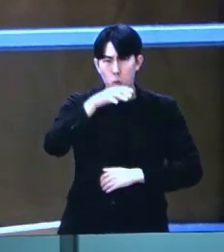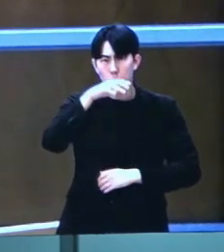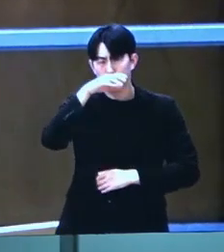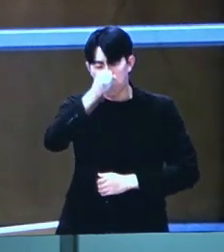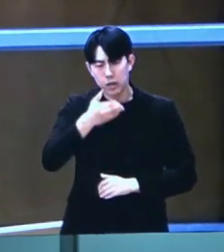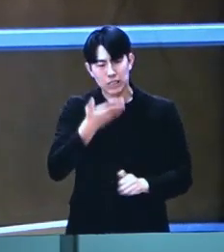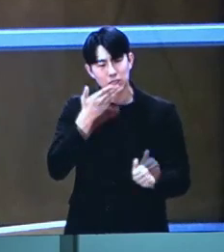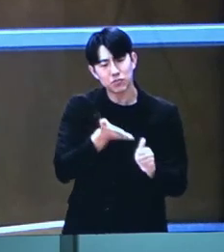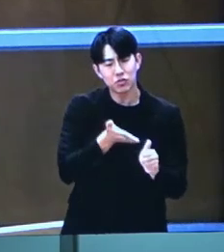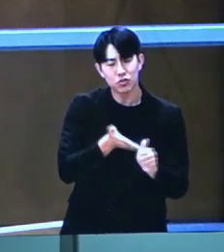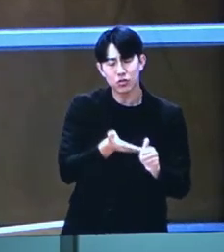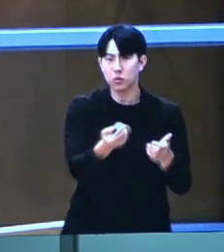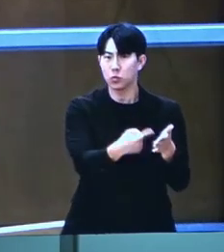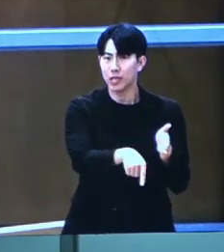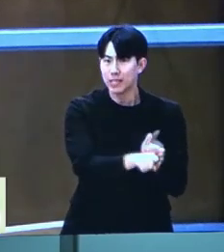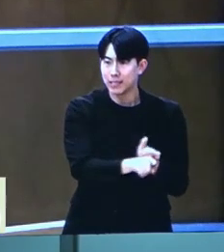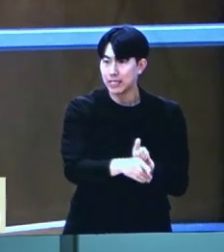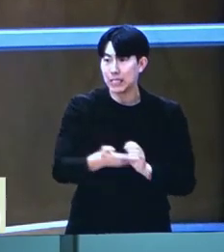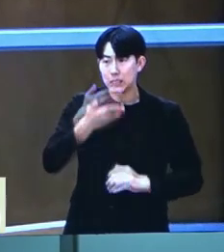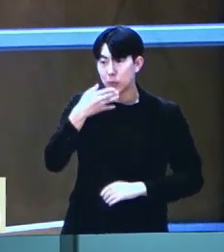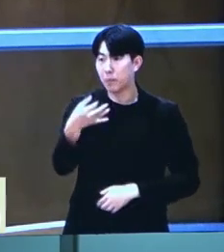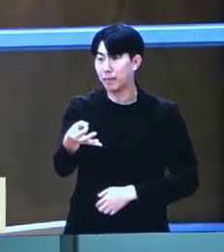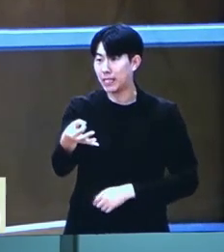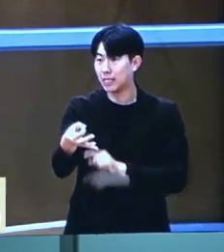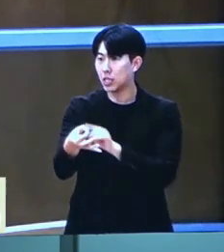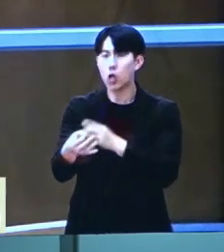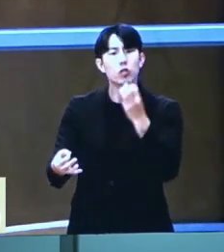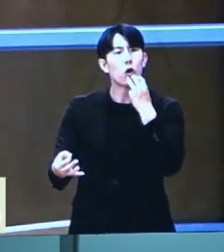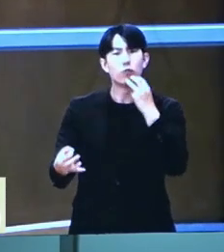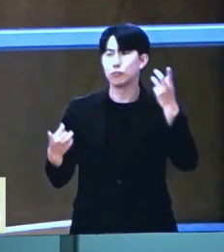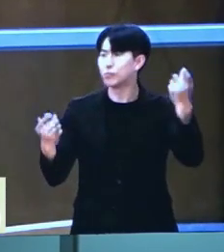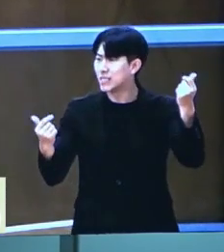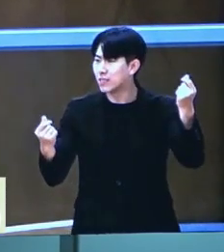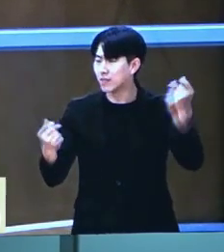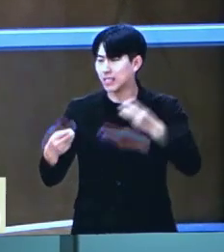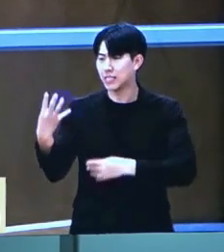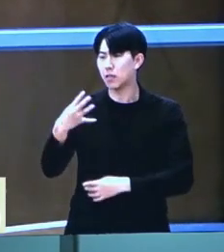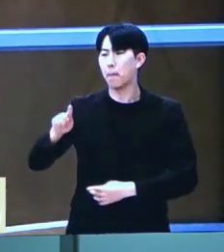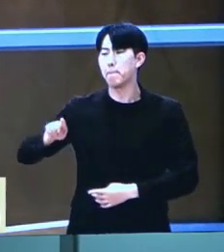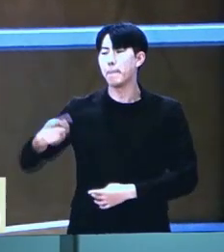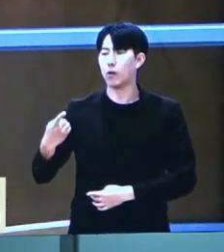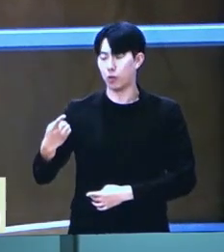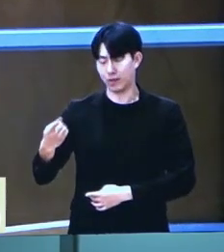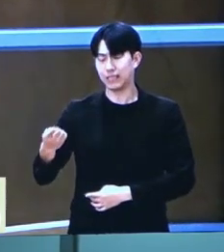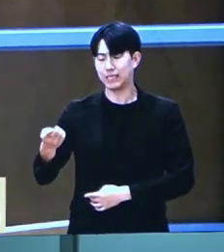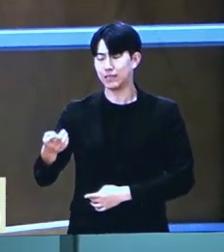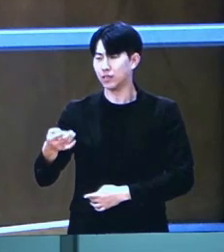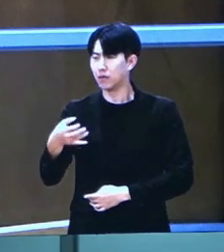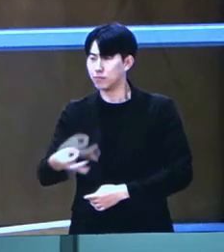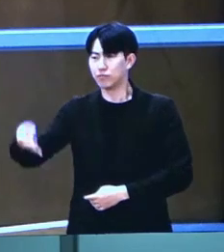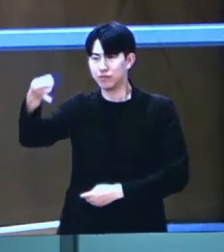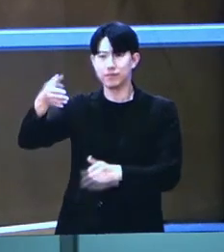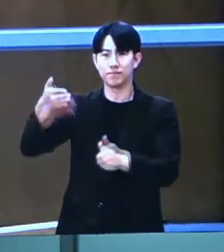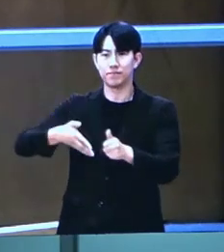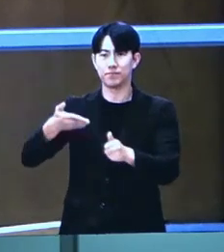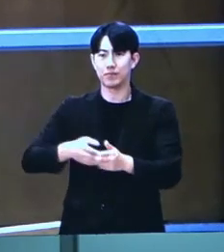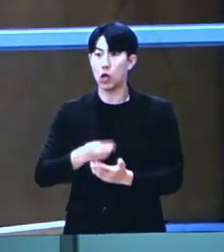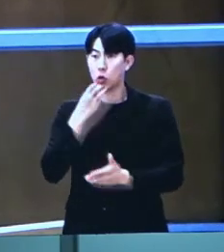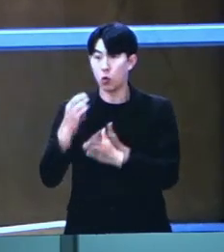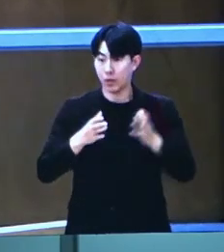경기도 아이들의 질 좋은 급식을 위하여 식품비 단가를 서울시 수준인 약 4,100원 이상으로 인상해 주십시오. 경기도